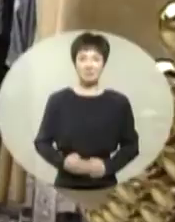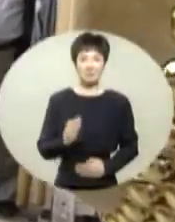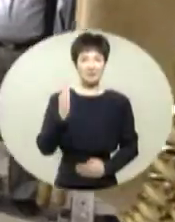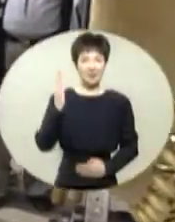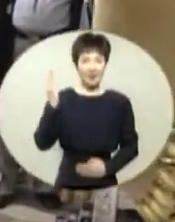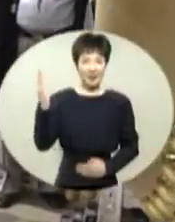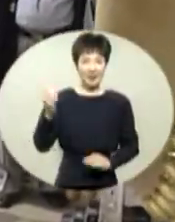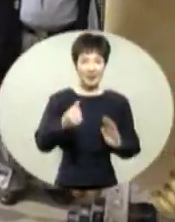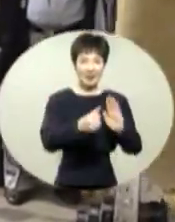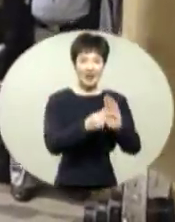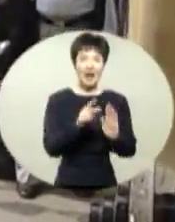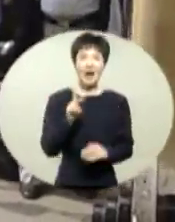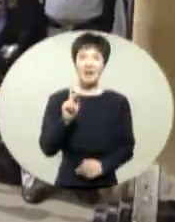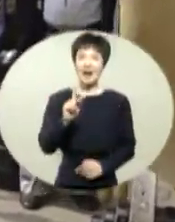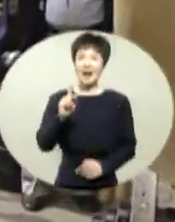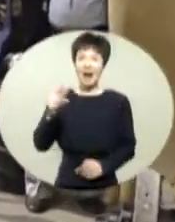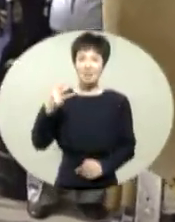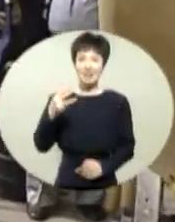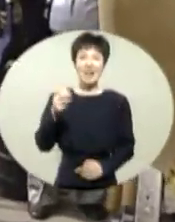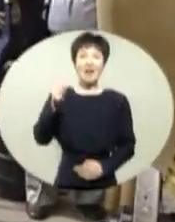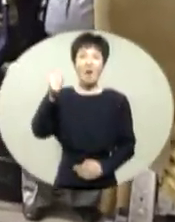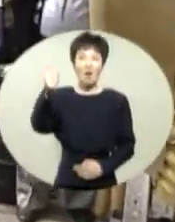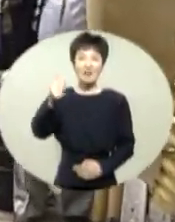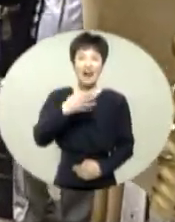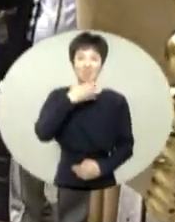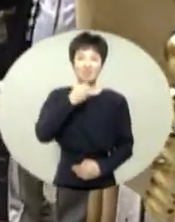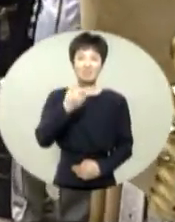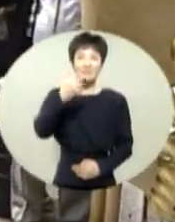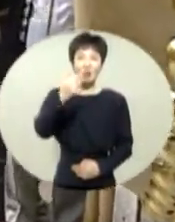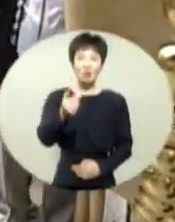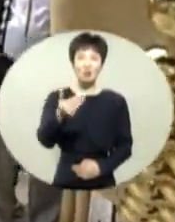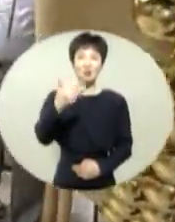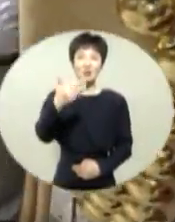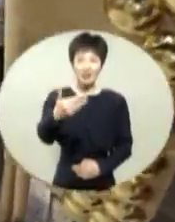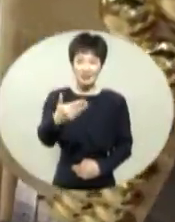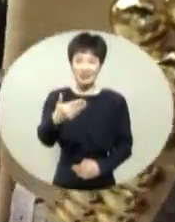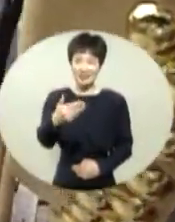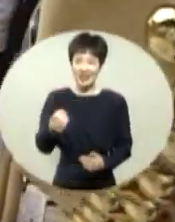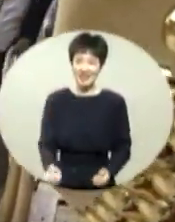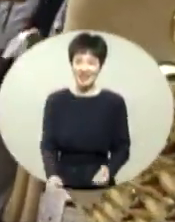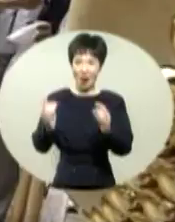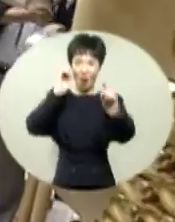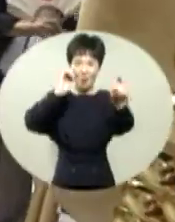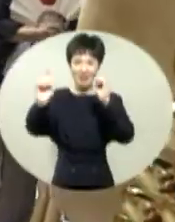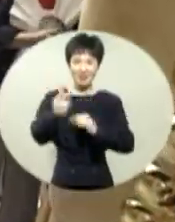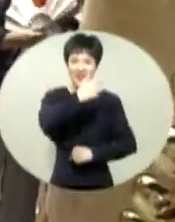神貞夫さん69歳は根っからのお祭り大好き人間。